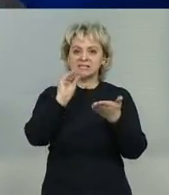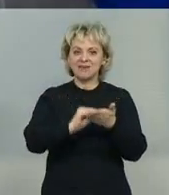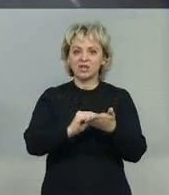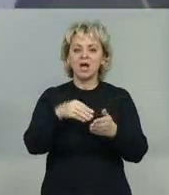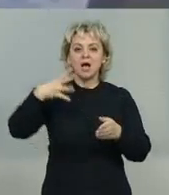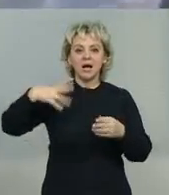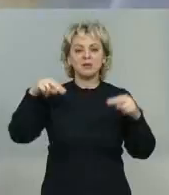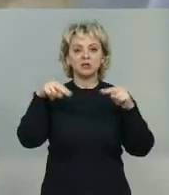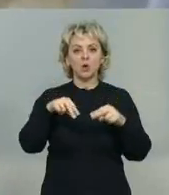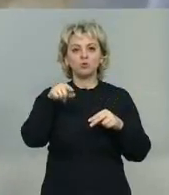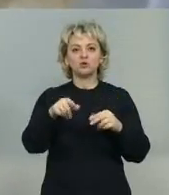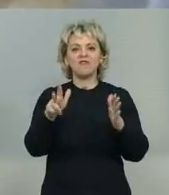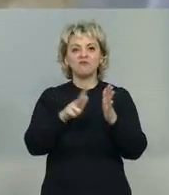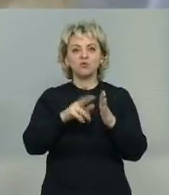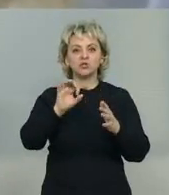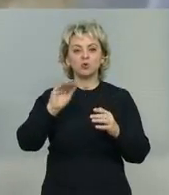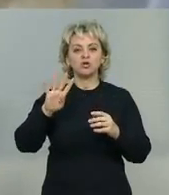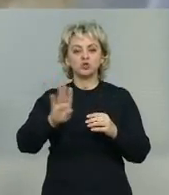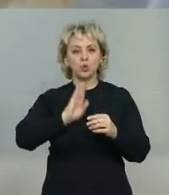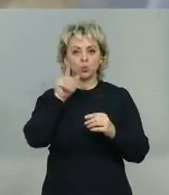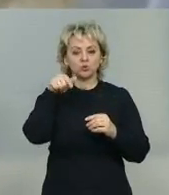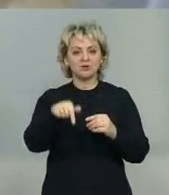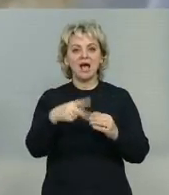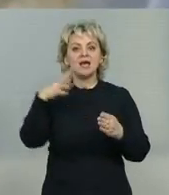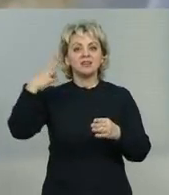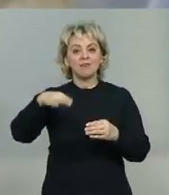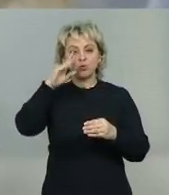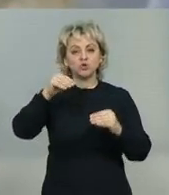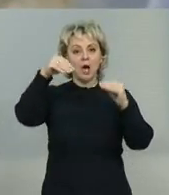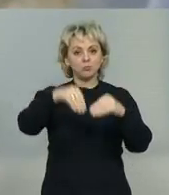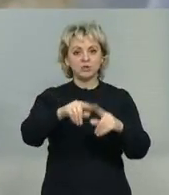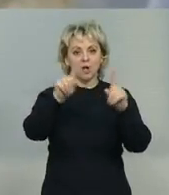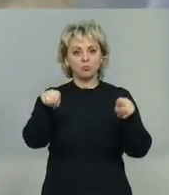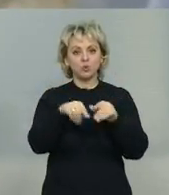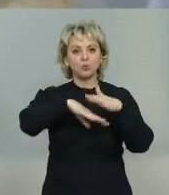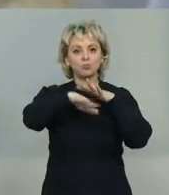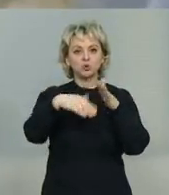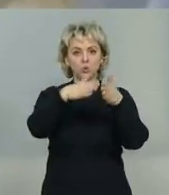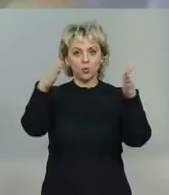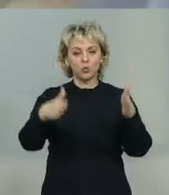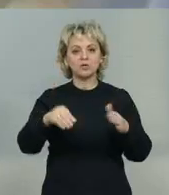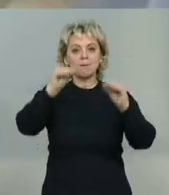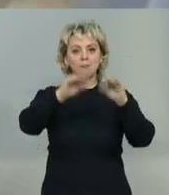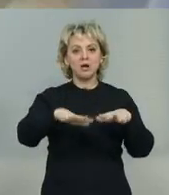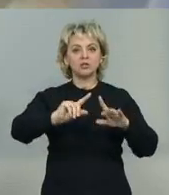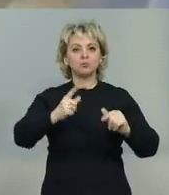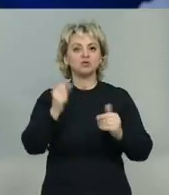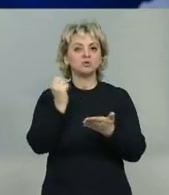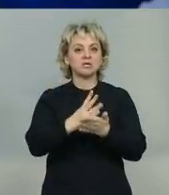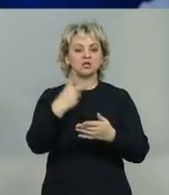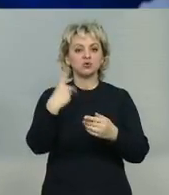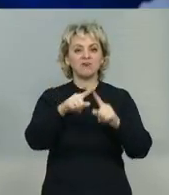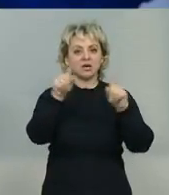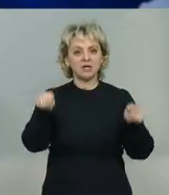зафиксировала камера наблюдения в 8:04 утра. На видео мужчина опускает бюллетень в пустую урну, но падают почему-то сразу